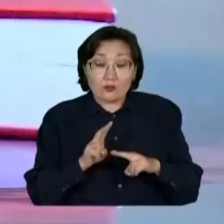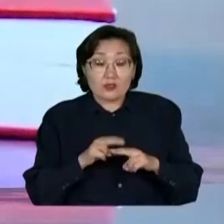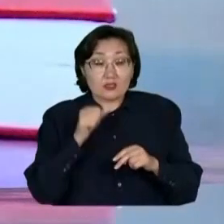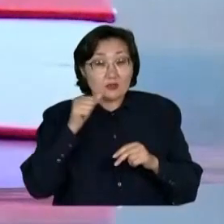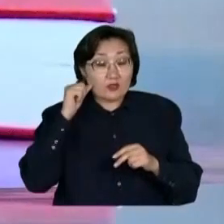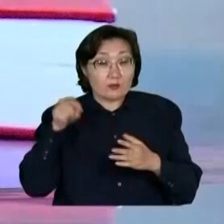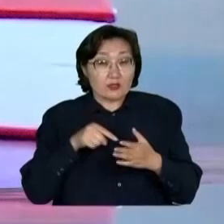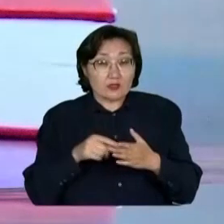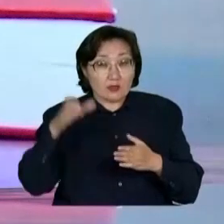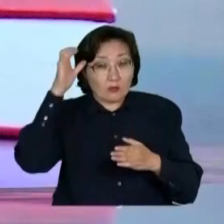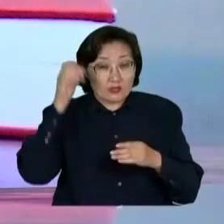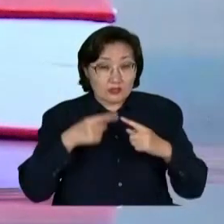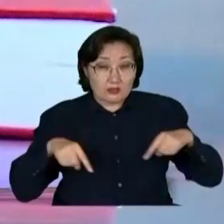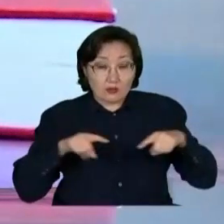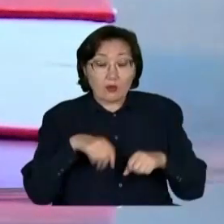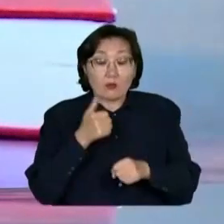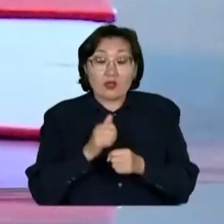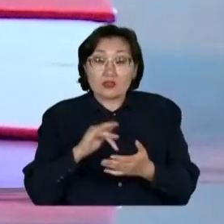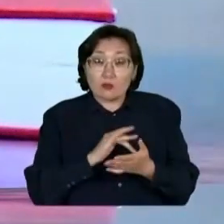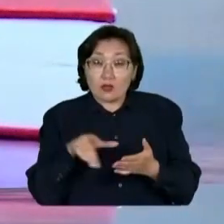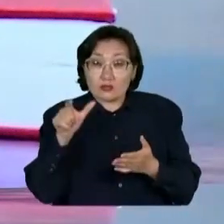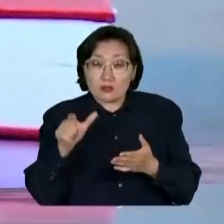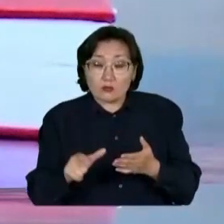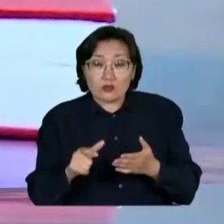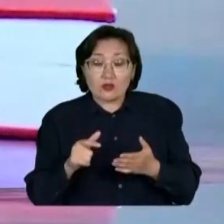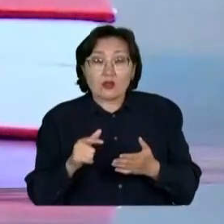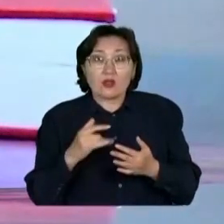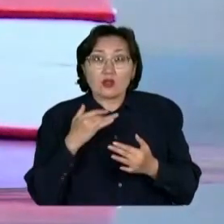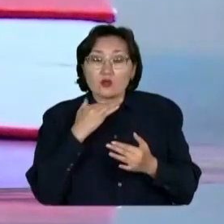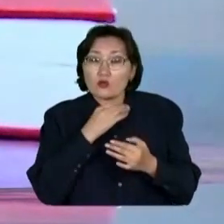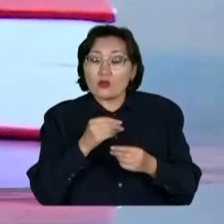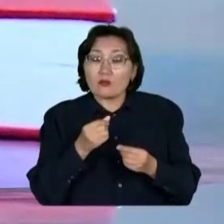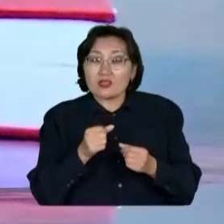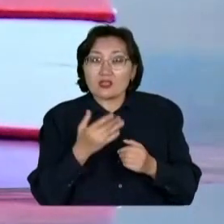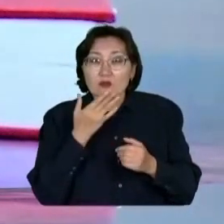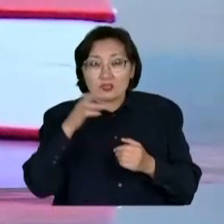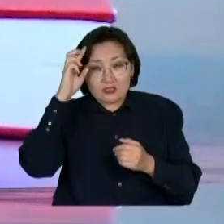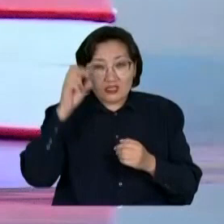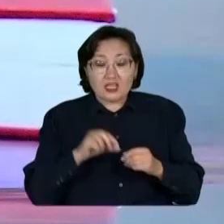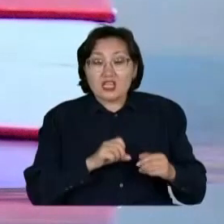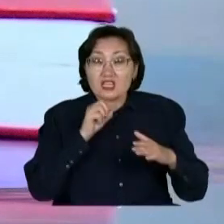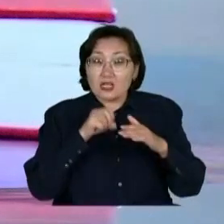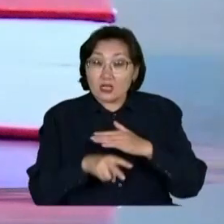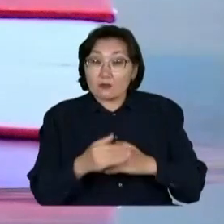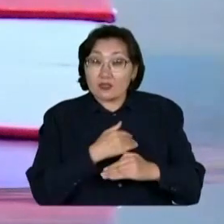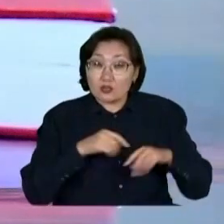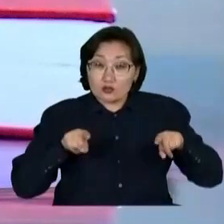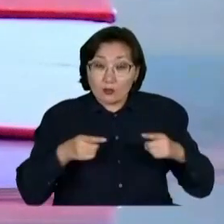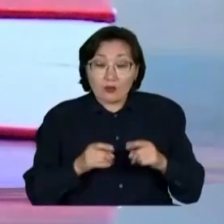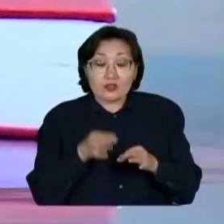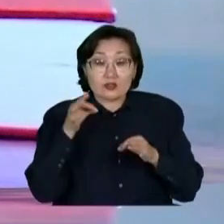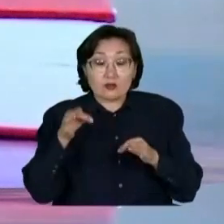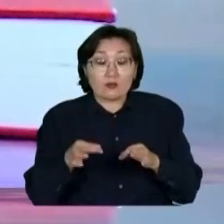былтыр қалалық білім бөлімінің бас есепшісі бума-бума ақшамен шетелге қашып бара жатқан жерінен қолға түскен еді. Бүгін облыстық сот